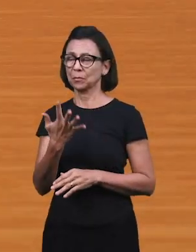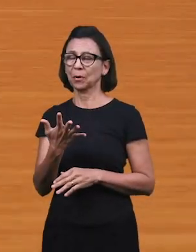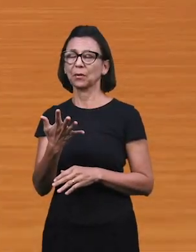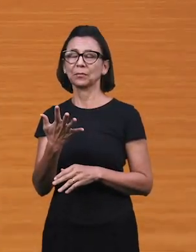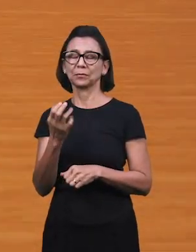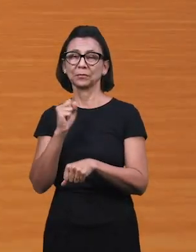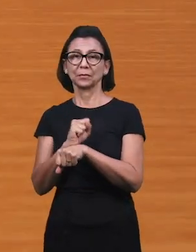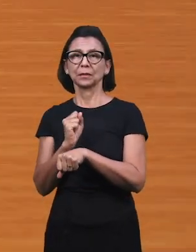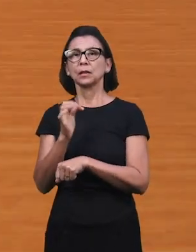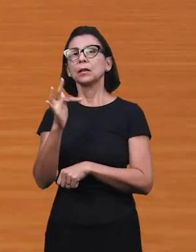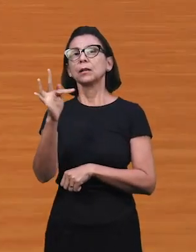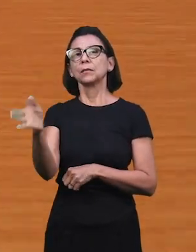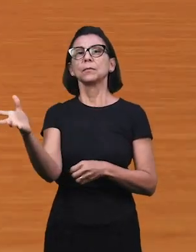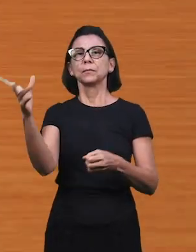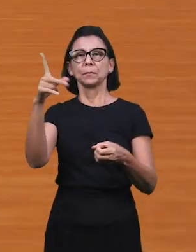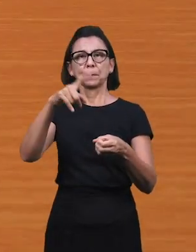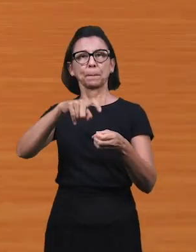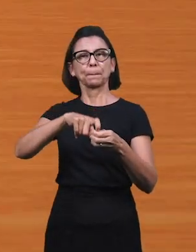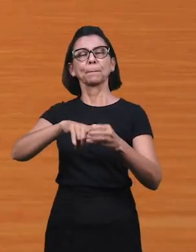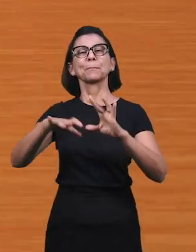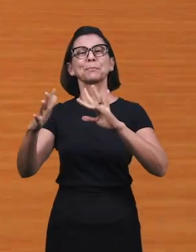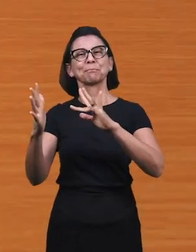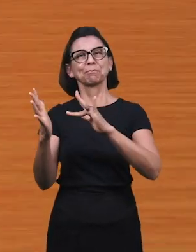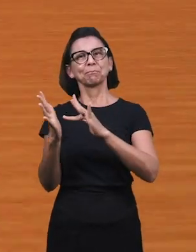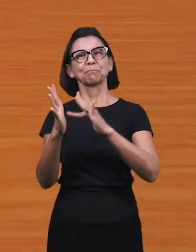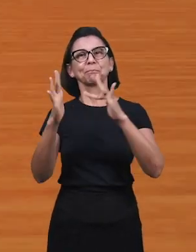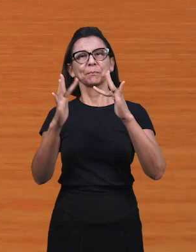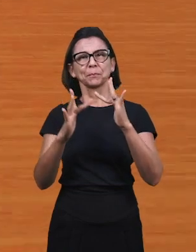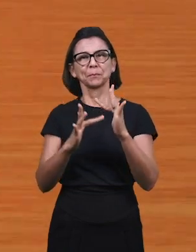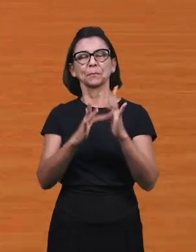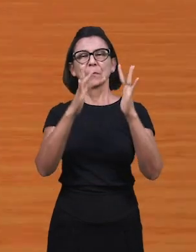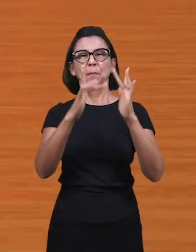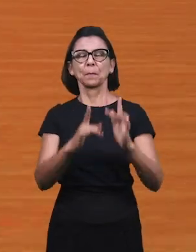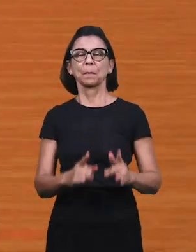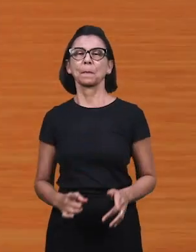a esperança do